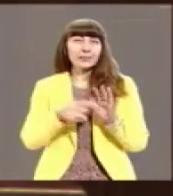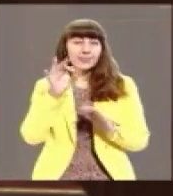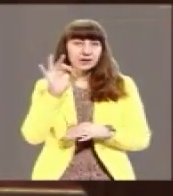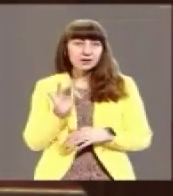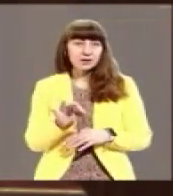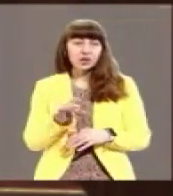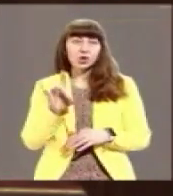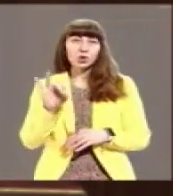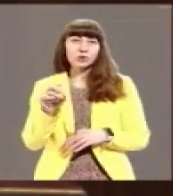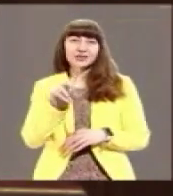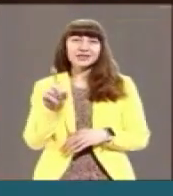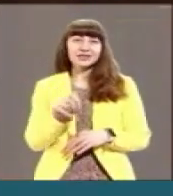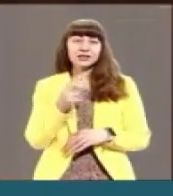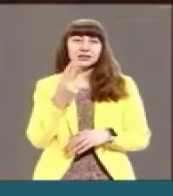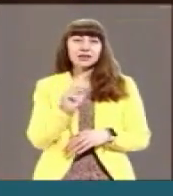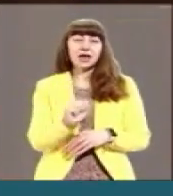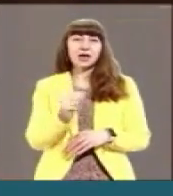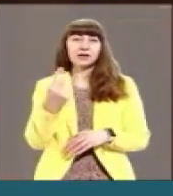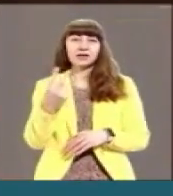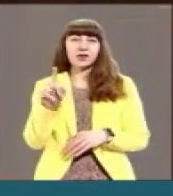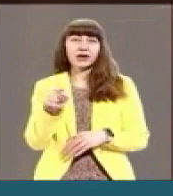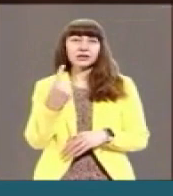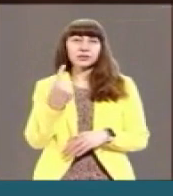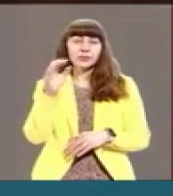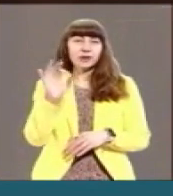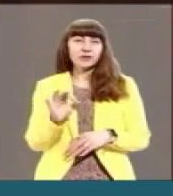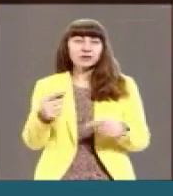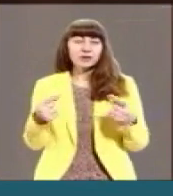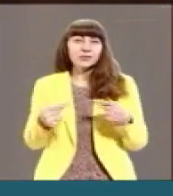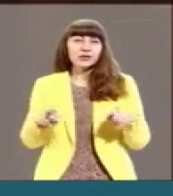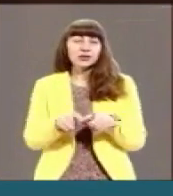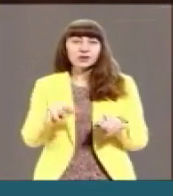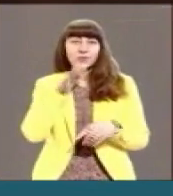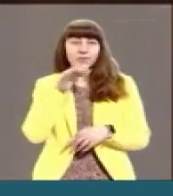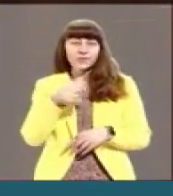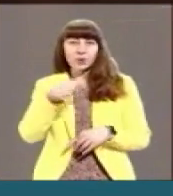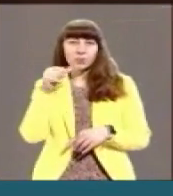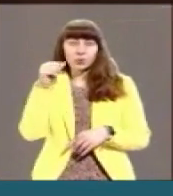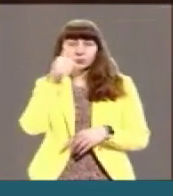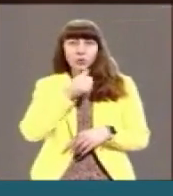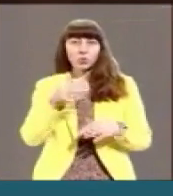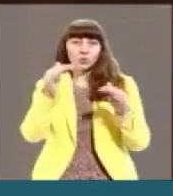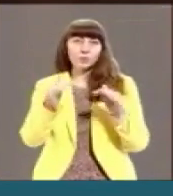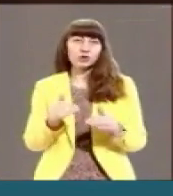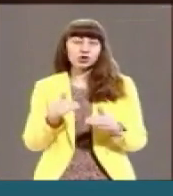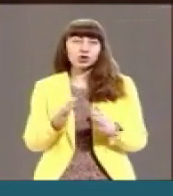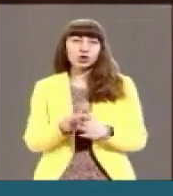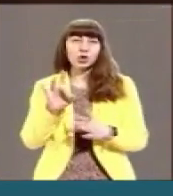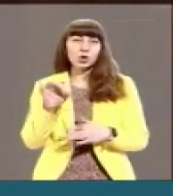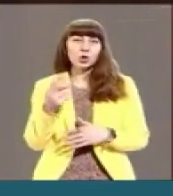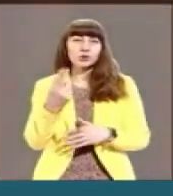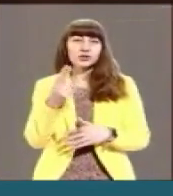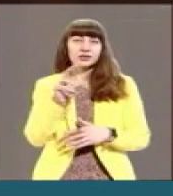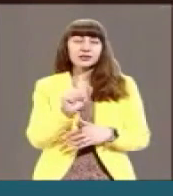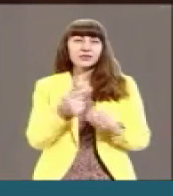0,7%, розничный на 2,1%. В сравнении с аналогичным периодом прошлого года снижение объемов розничной торговли